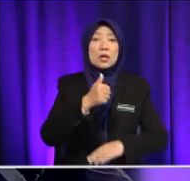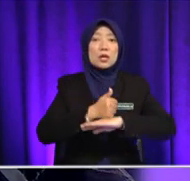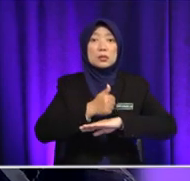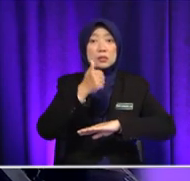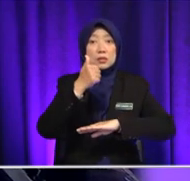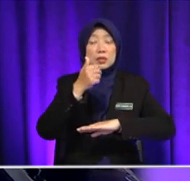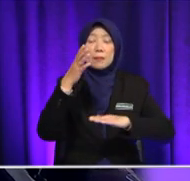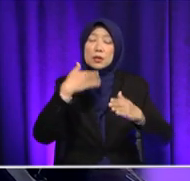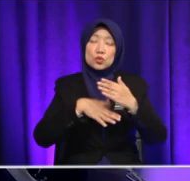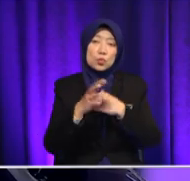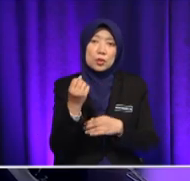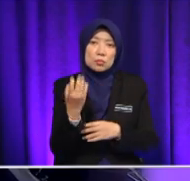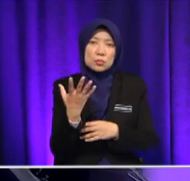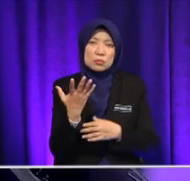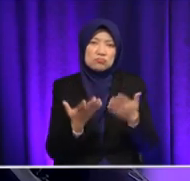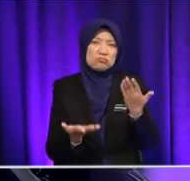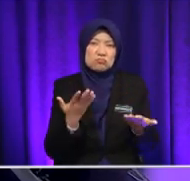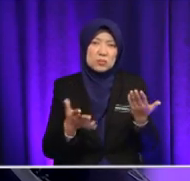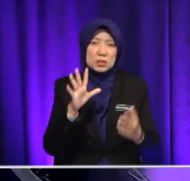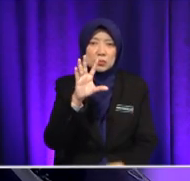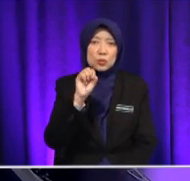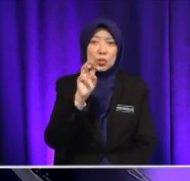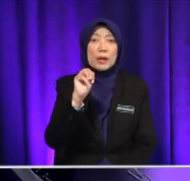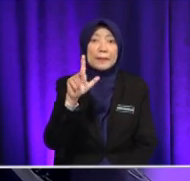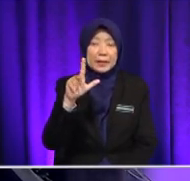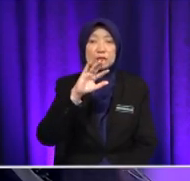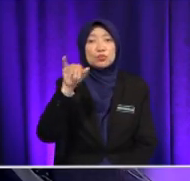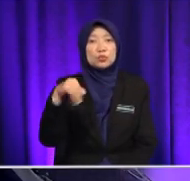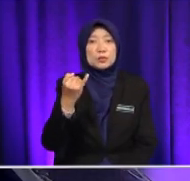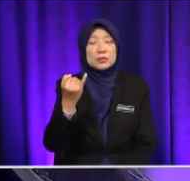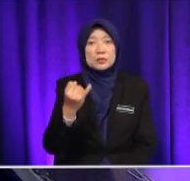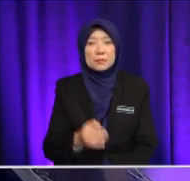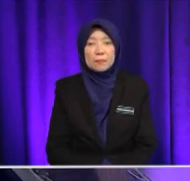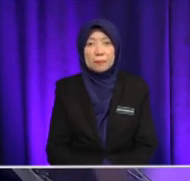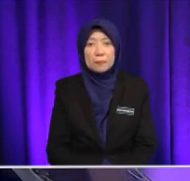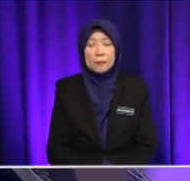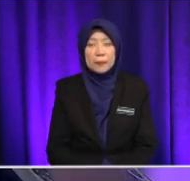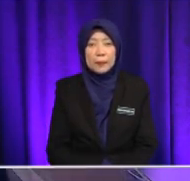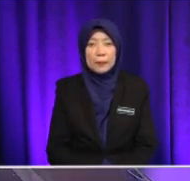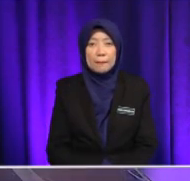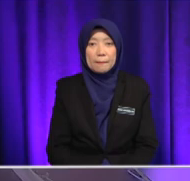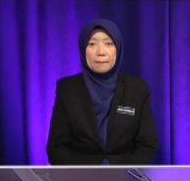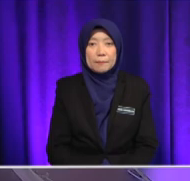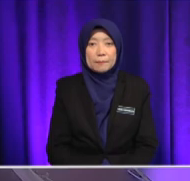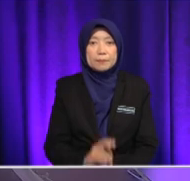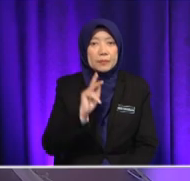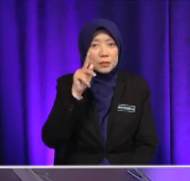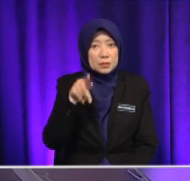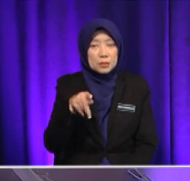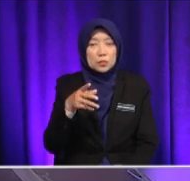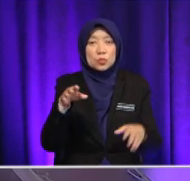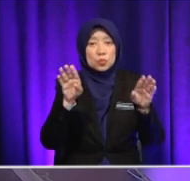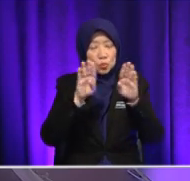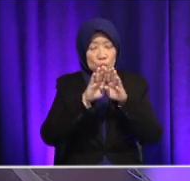masukkan ini lebih kurang dalam 50 ml juga. Baik. Okey. So kita tutup. Pastikan dia ditutup